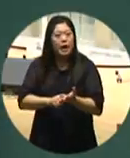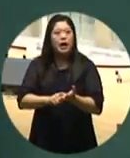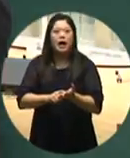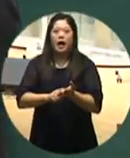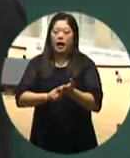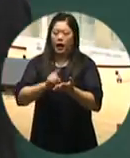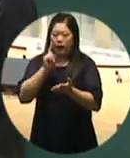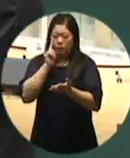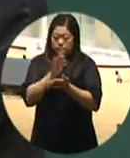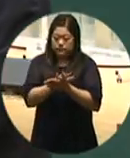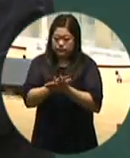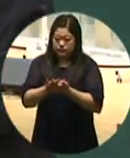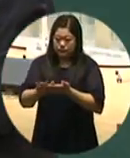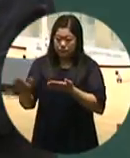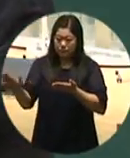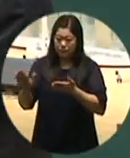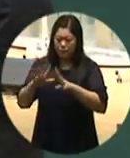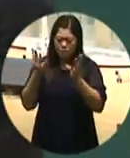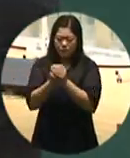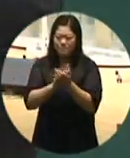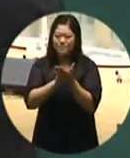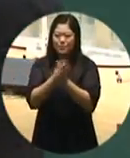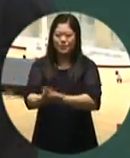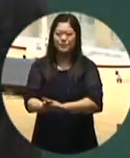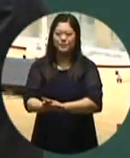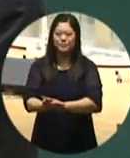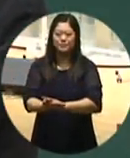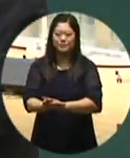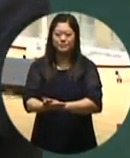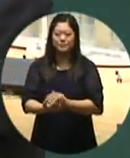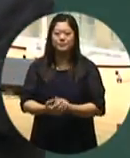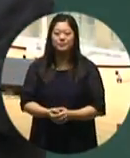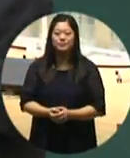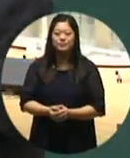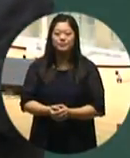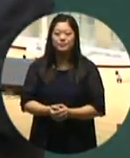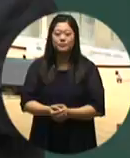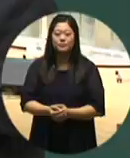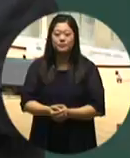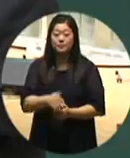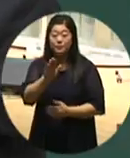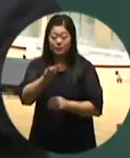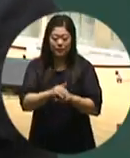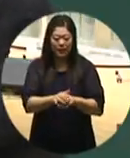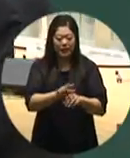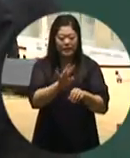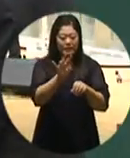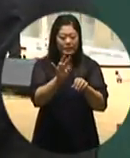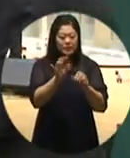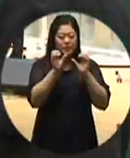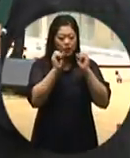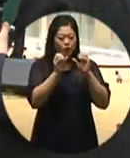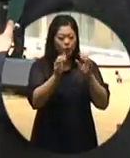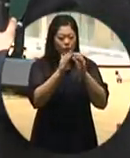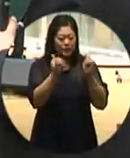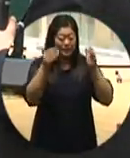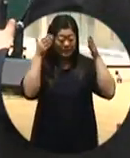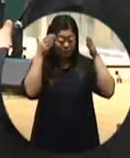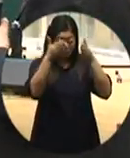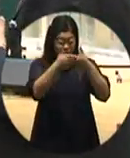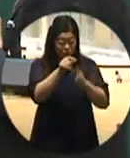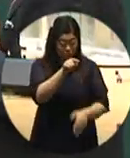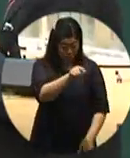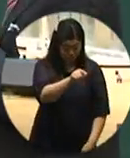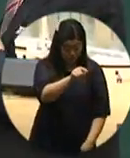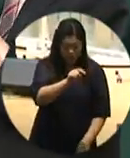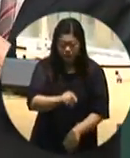이 전도자로서의 24 올인은 다른 얘기입니다. But when we talk about the 24 hours, the all-in of the evangelist, it's